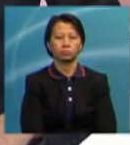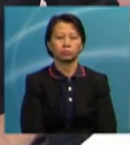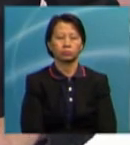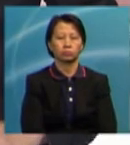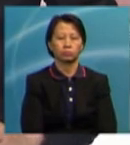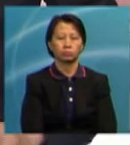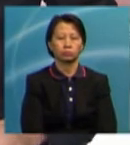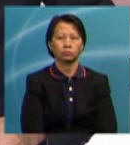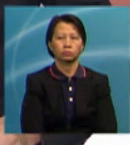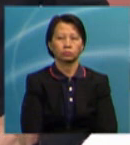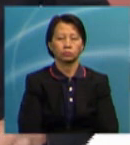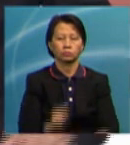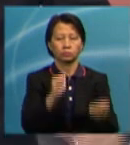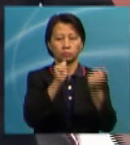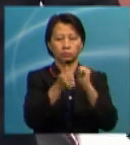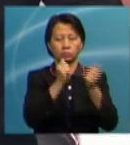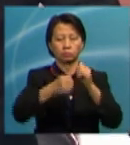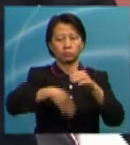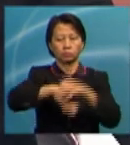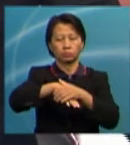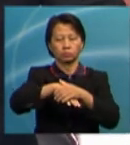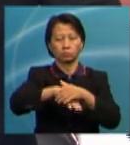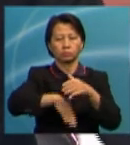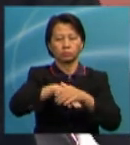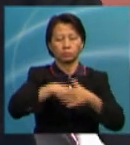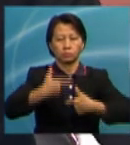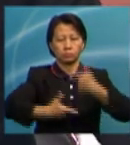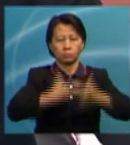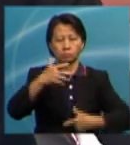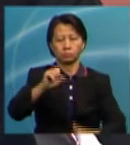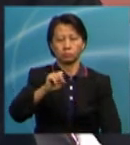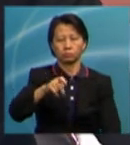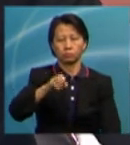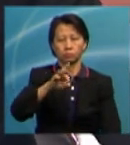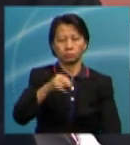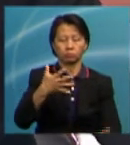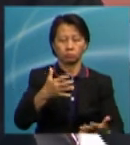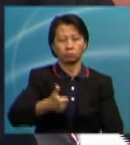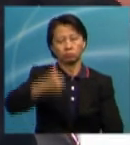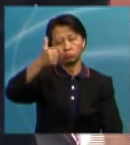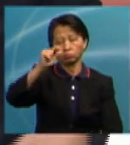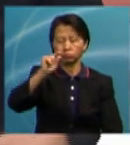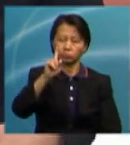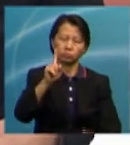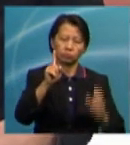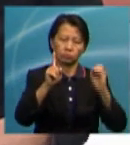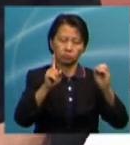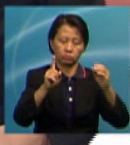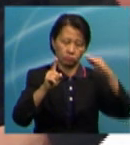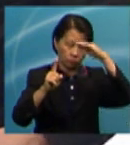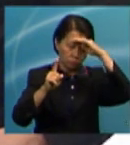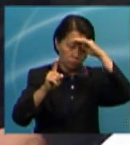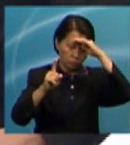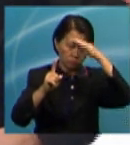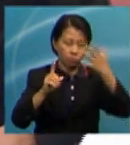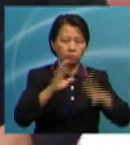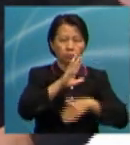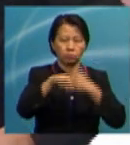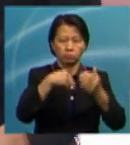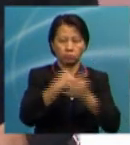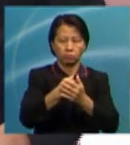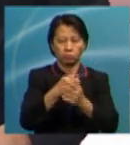kita ke perkembangan sukan bola sepak Liga Super walaupun sekadar menang TV 1 ke atas Johor Dar takzim